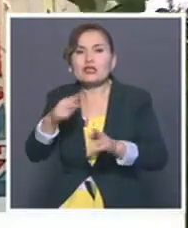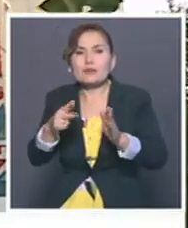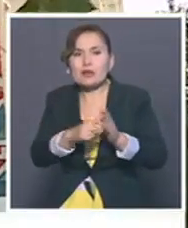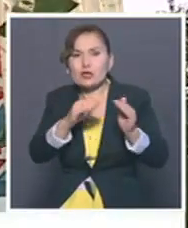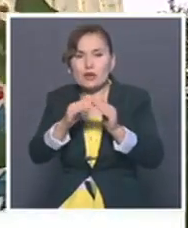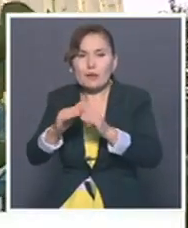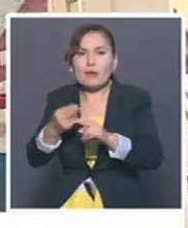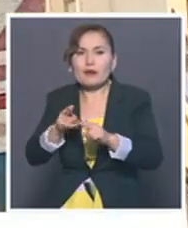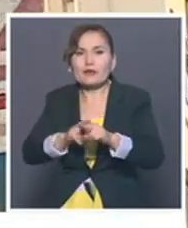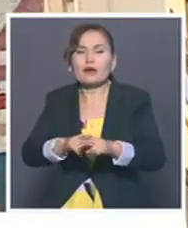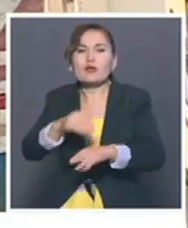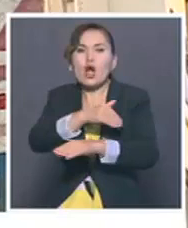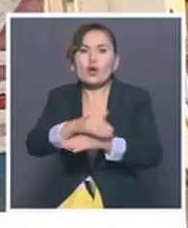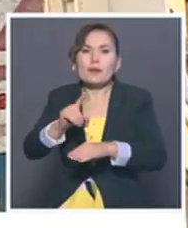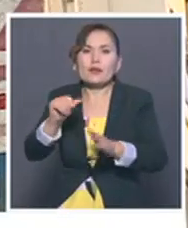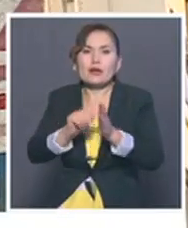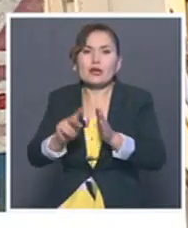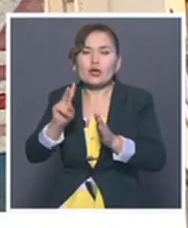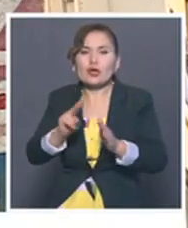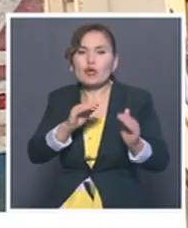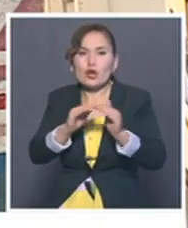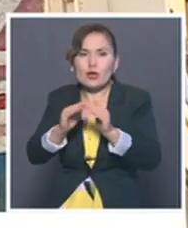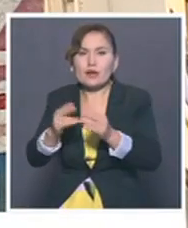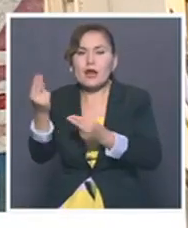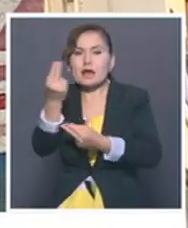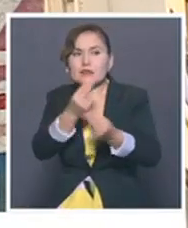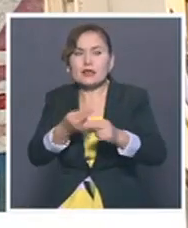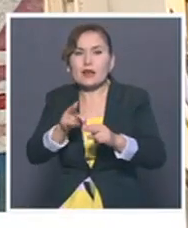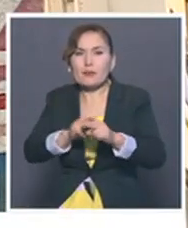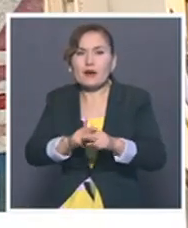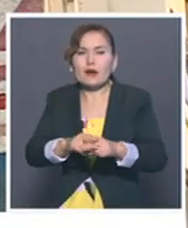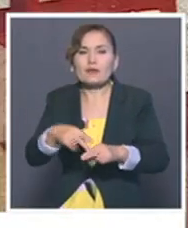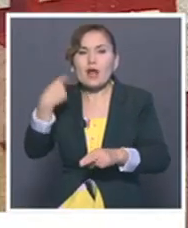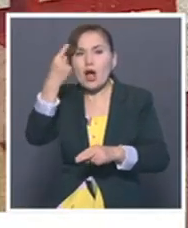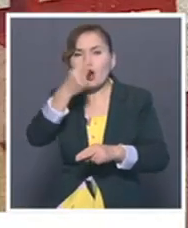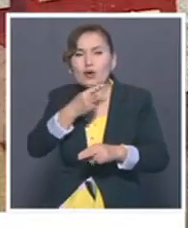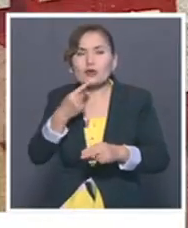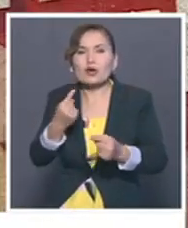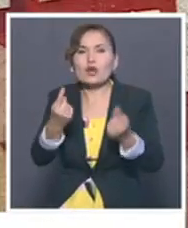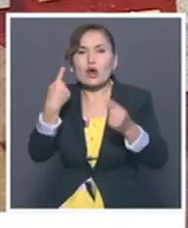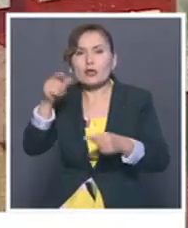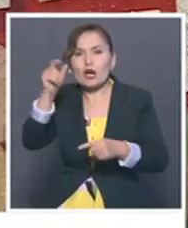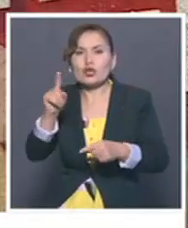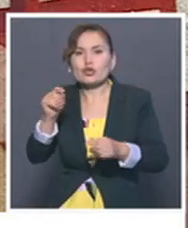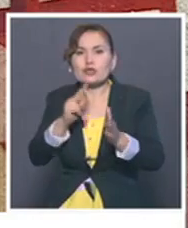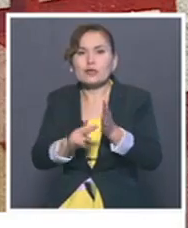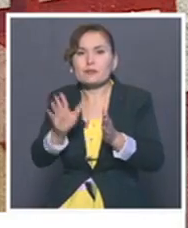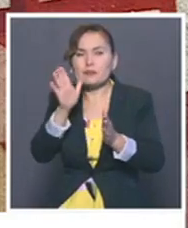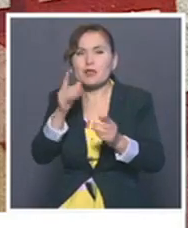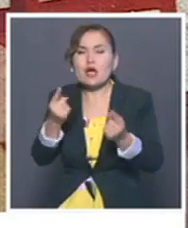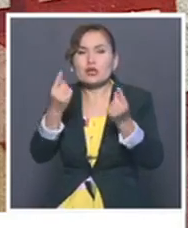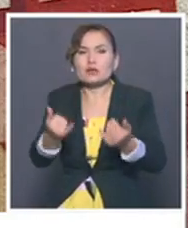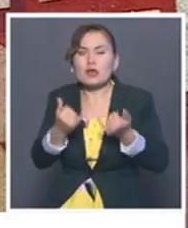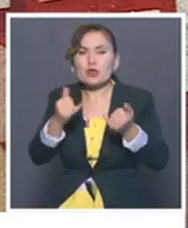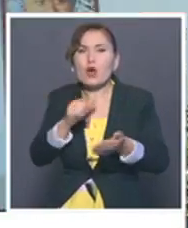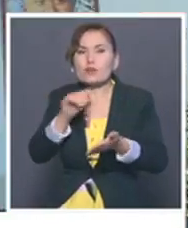мен Баймағанбетов көшесіндегі 162 үйге салынған. Бұл кескіндемелер ұлы ақынның 175 жылдығын орай қостанайлықтарға